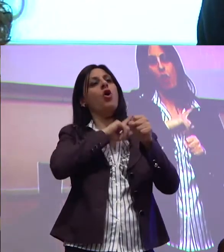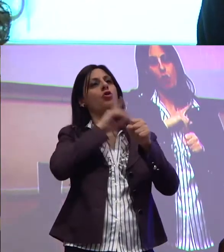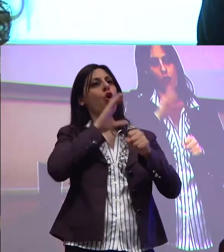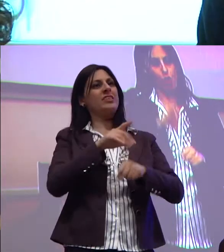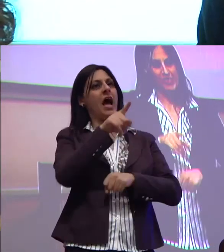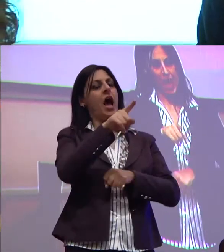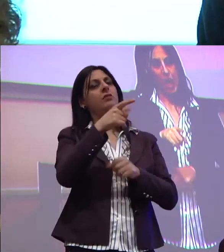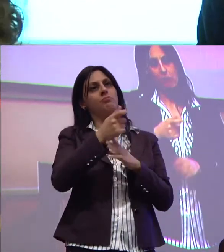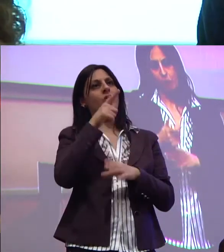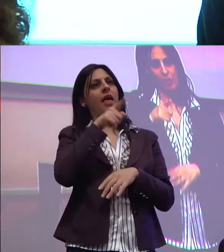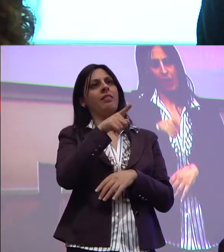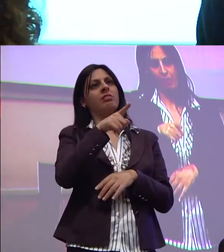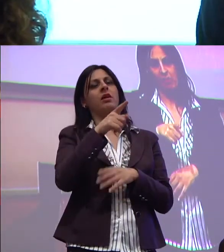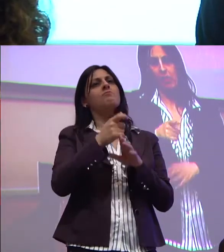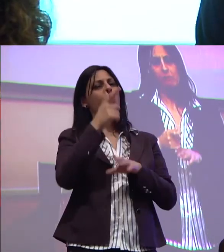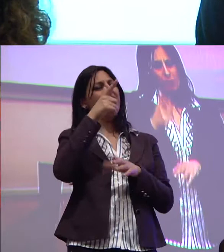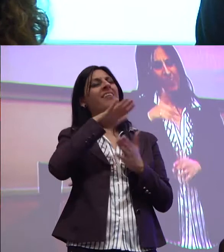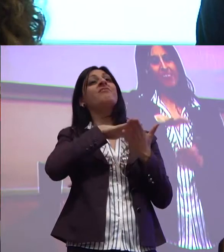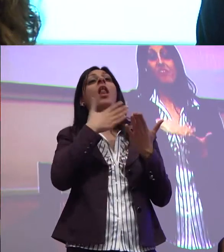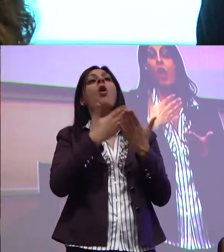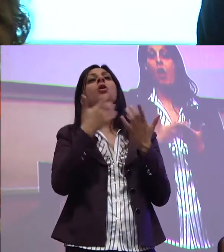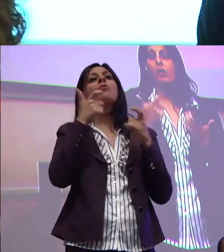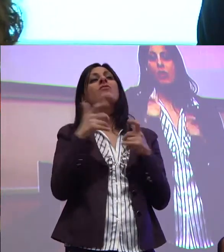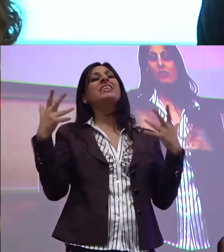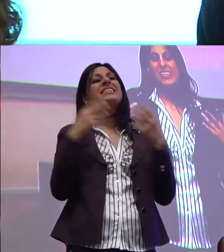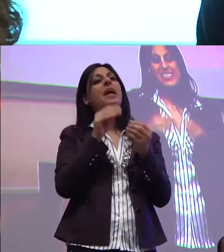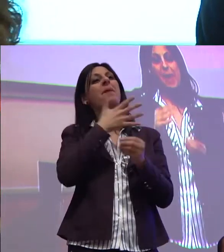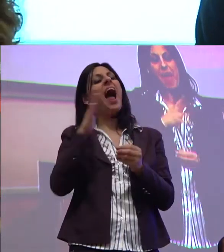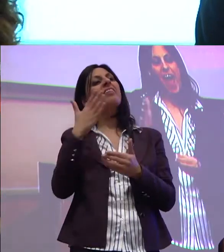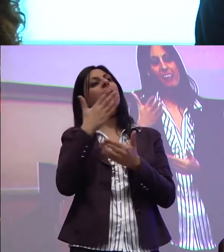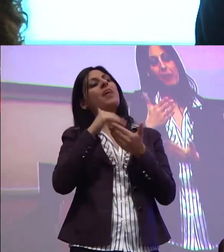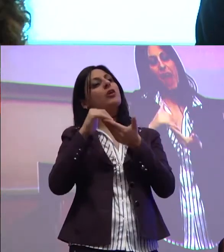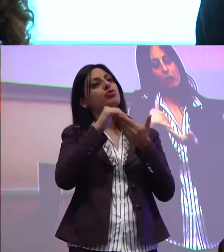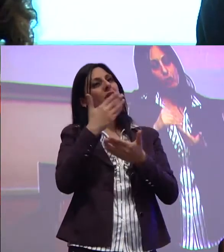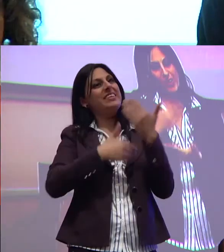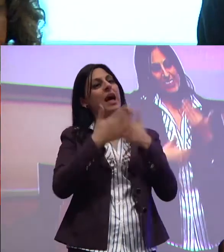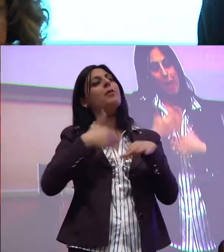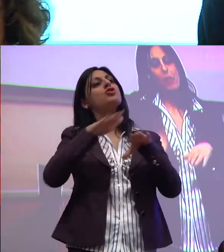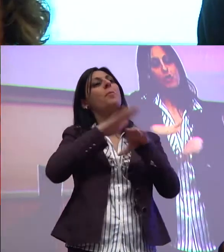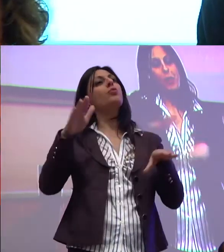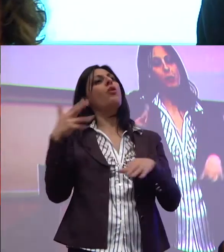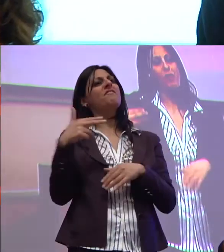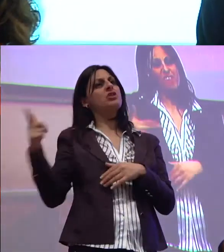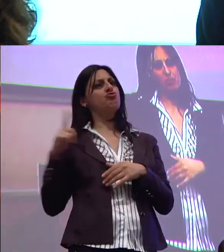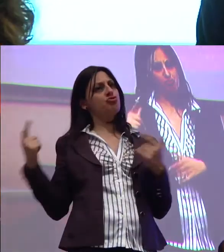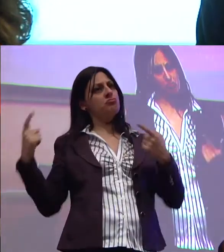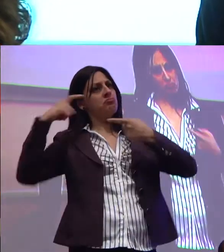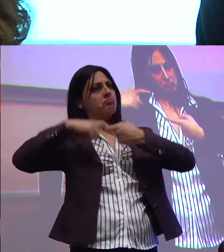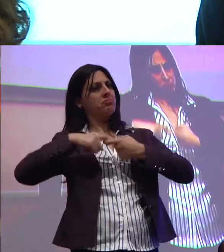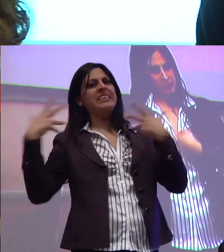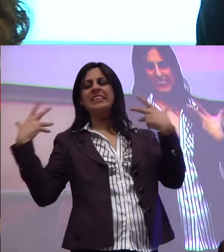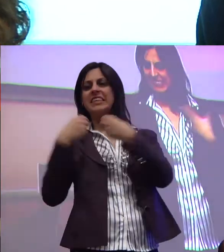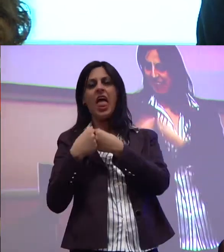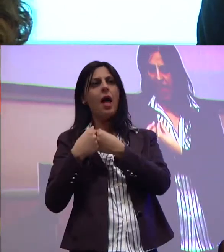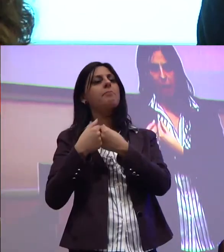sia importante e significativo, insieme alle altre associazioni dei disabili, insieme in particolare alla FIS, abbiamo raggiunto